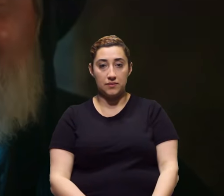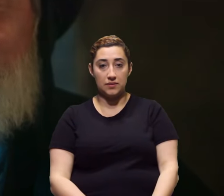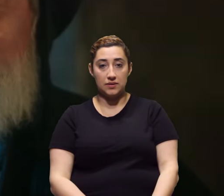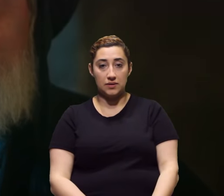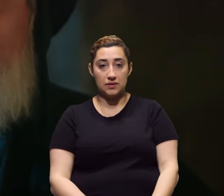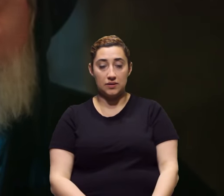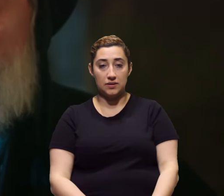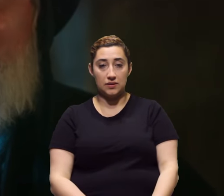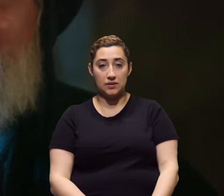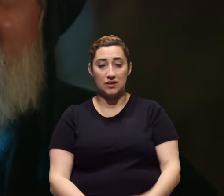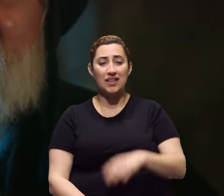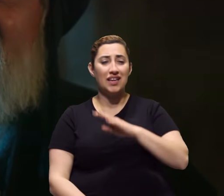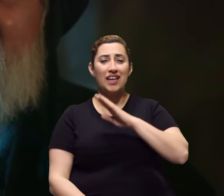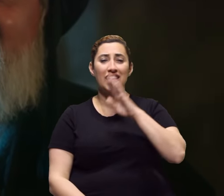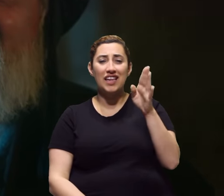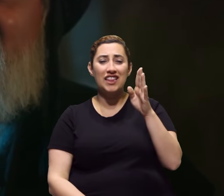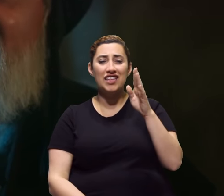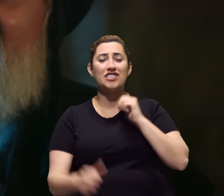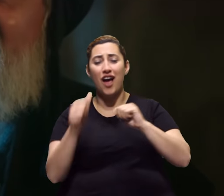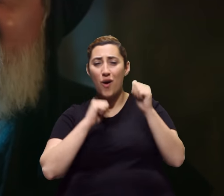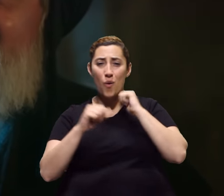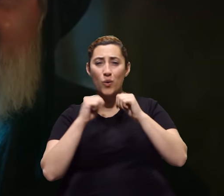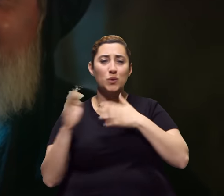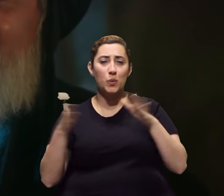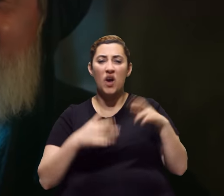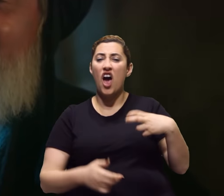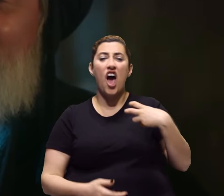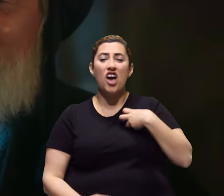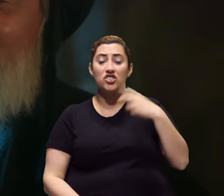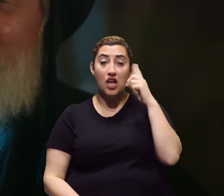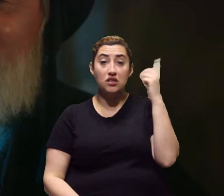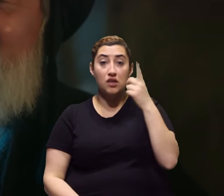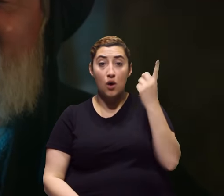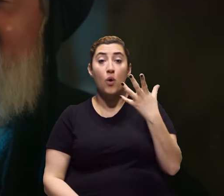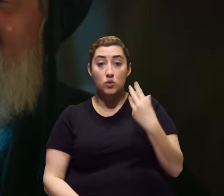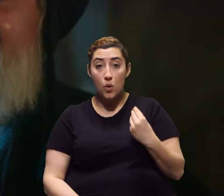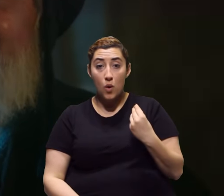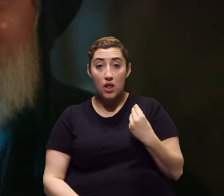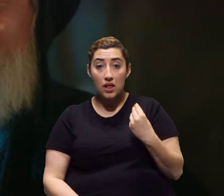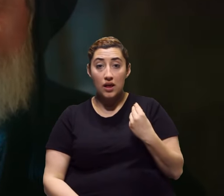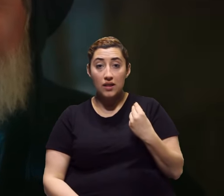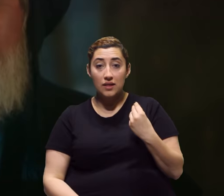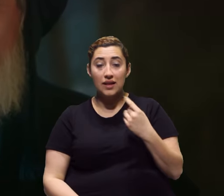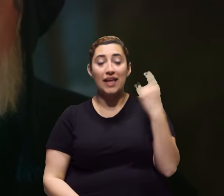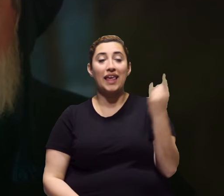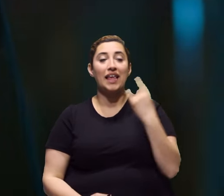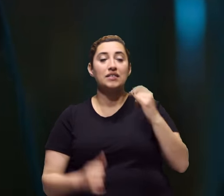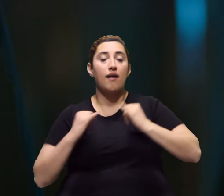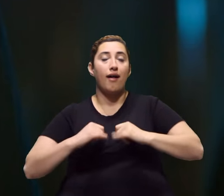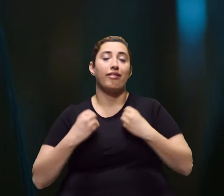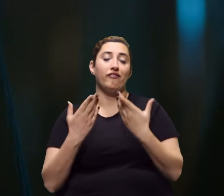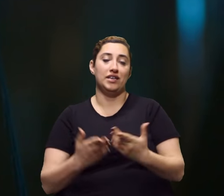İçkiden serhoşu Ayaz, aşktan serhoşu seyahat